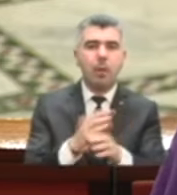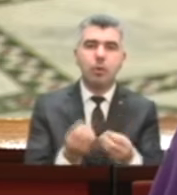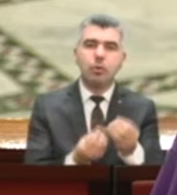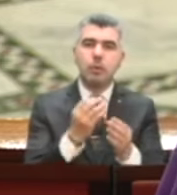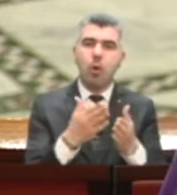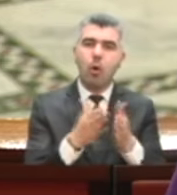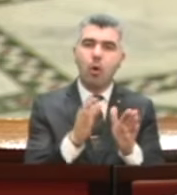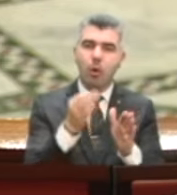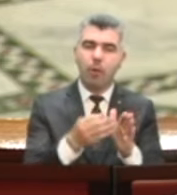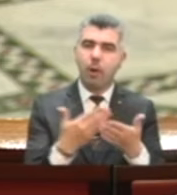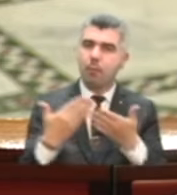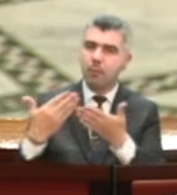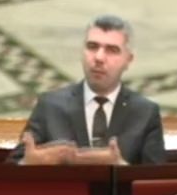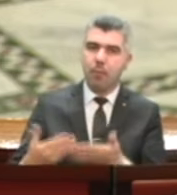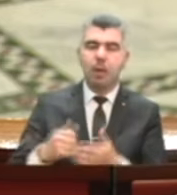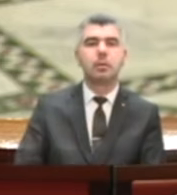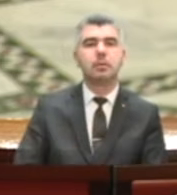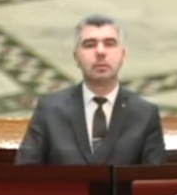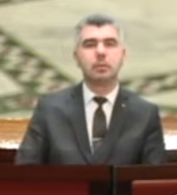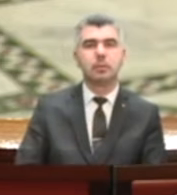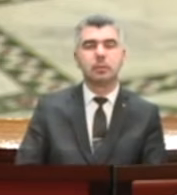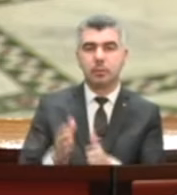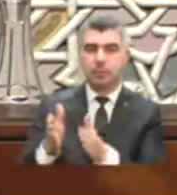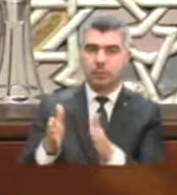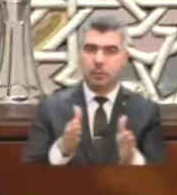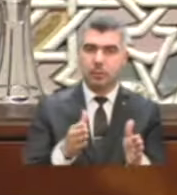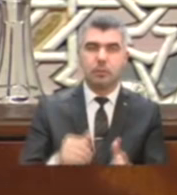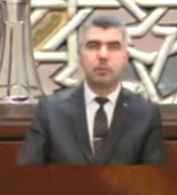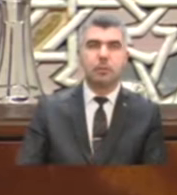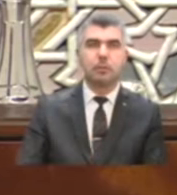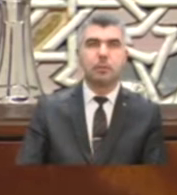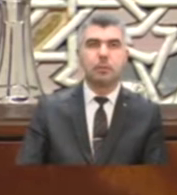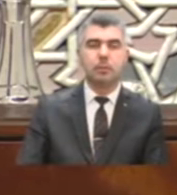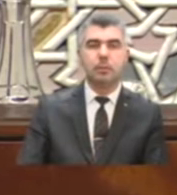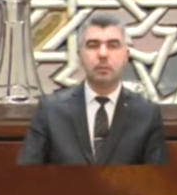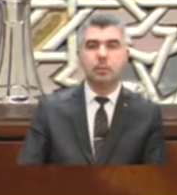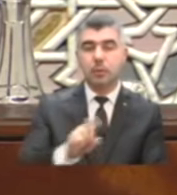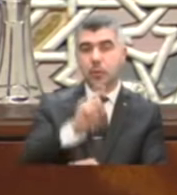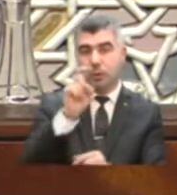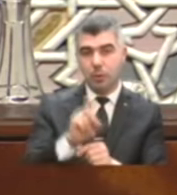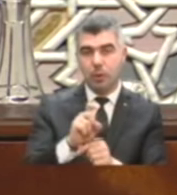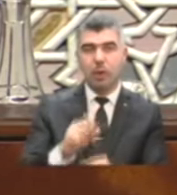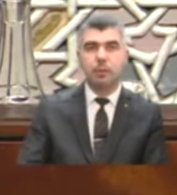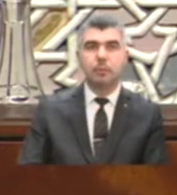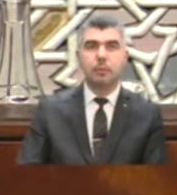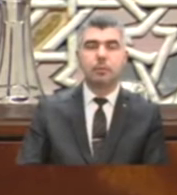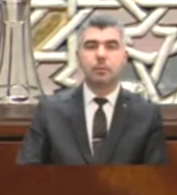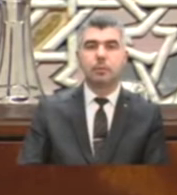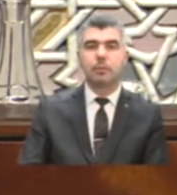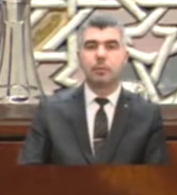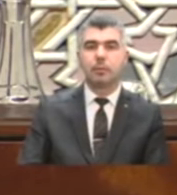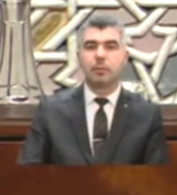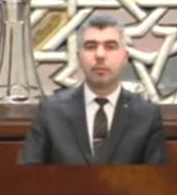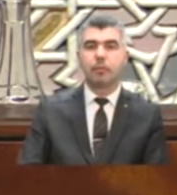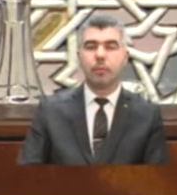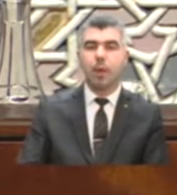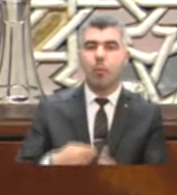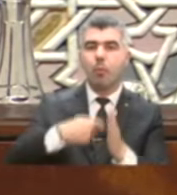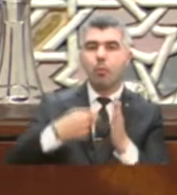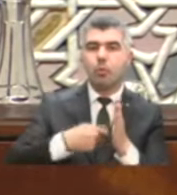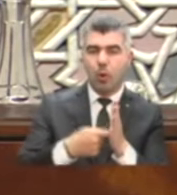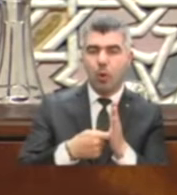جديده، فمرحبا بكم. شكرا سيده الوزيره. ونمر الى السؤال الموالي، سؤال عن مشاريع